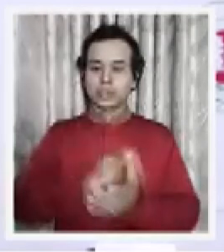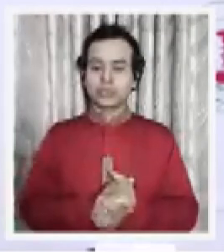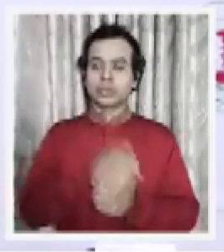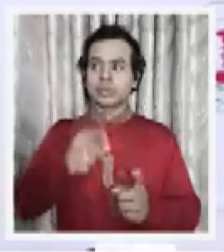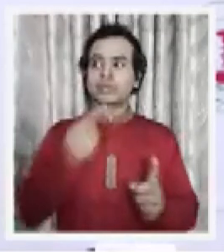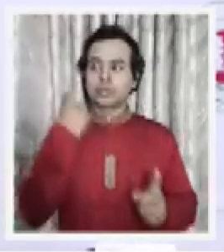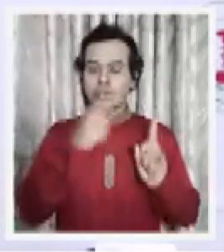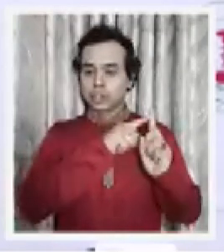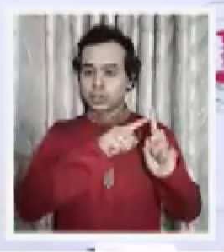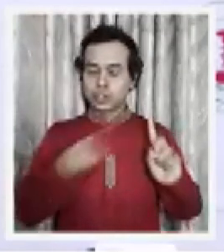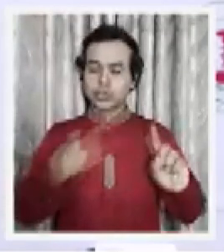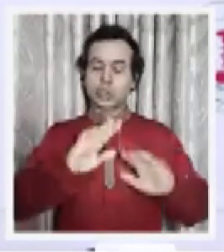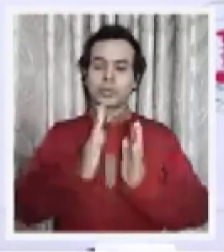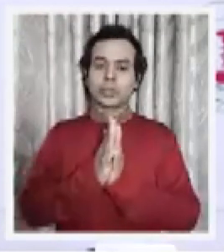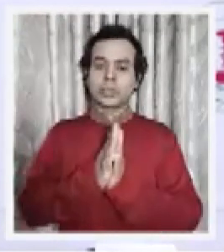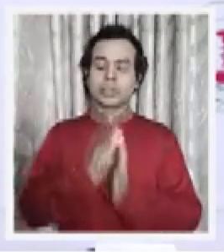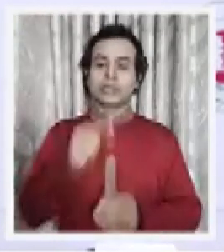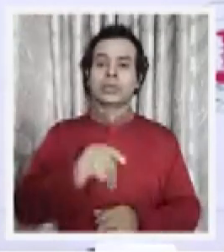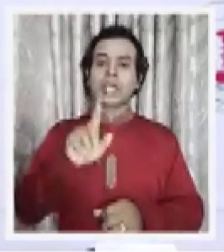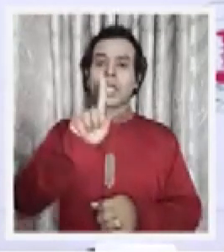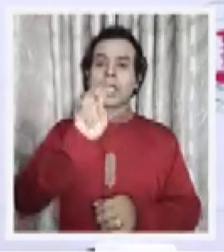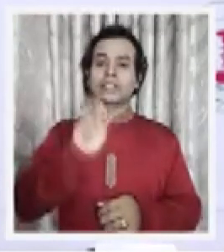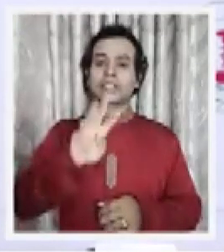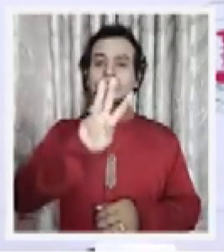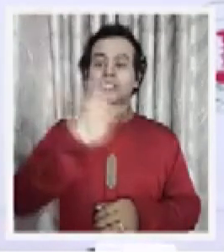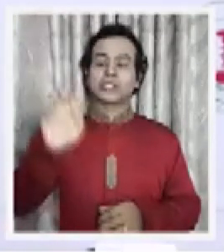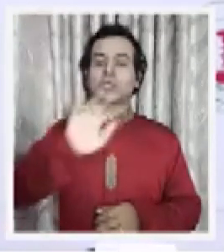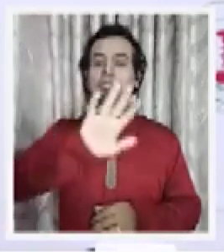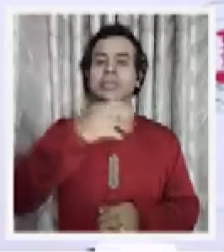11,93,544টি। 24 ঘন্টা যা নমুনা পরীক্ষা হয়েছে তাতে শনাক্ত হয়েছে